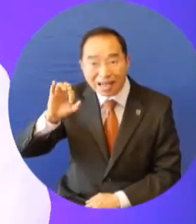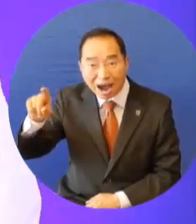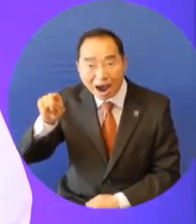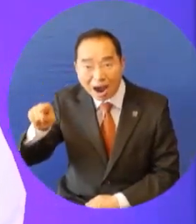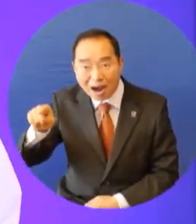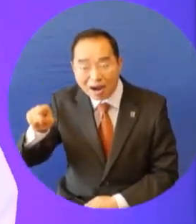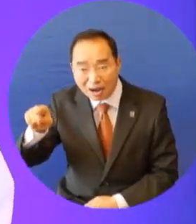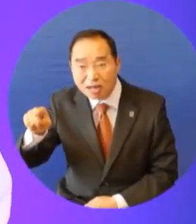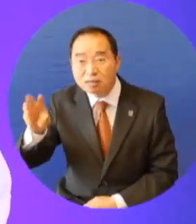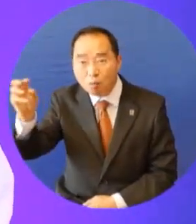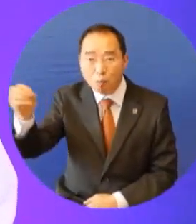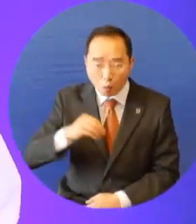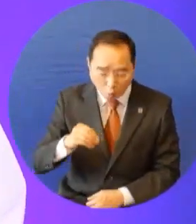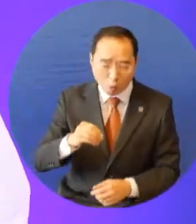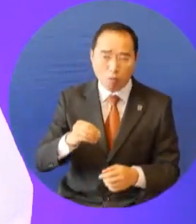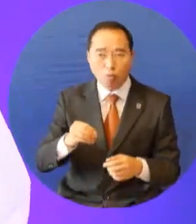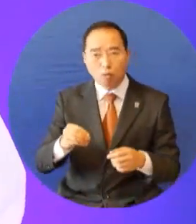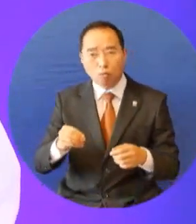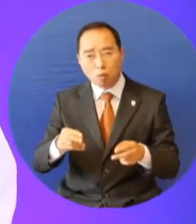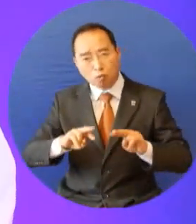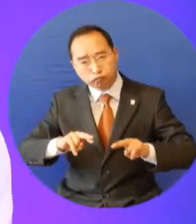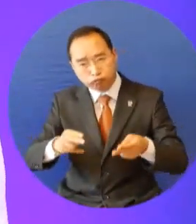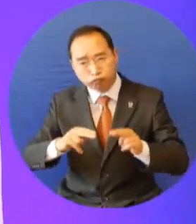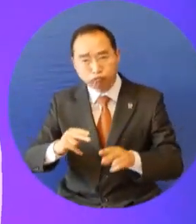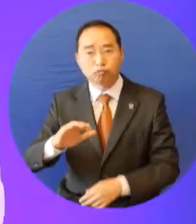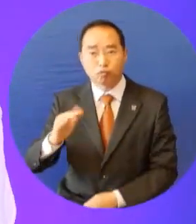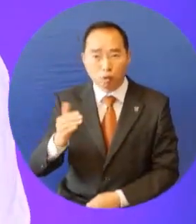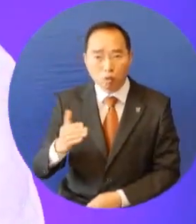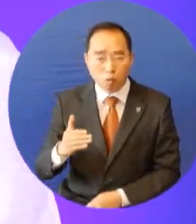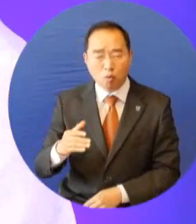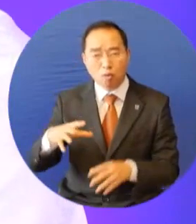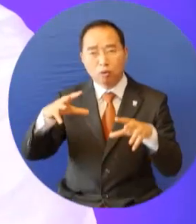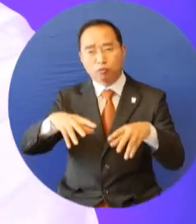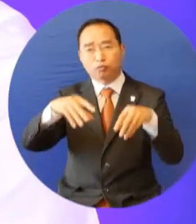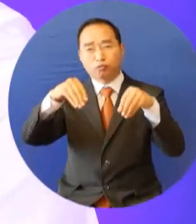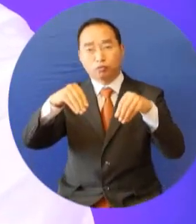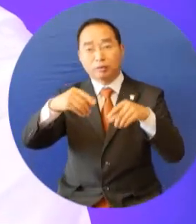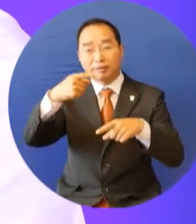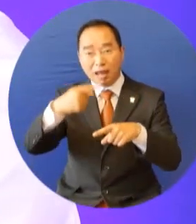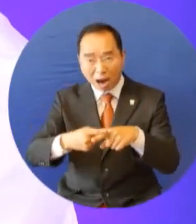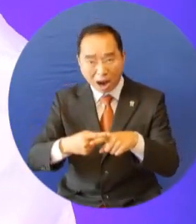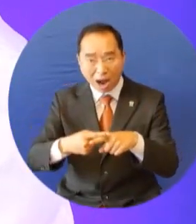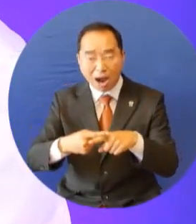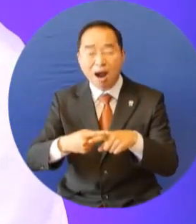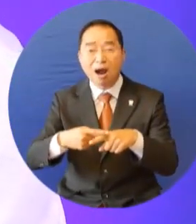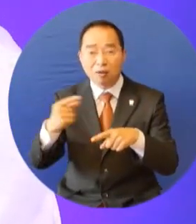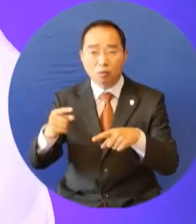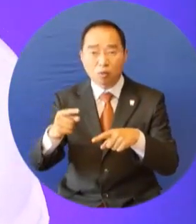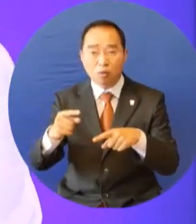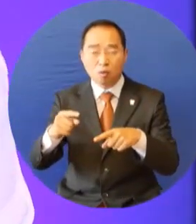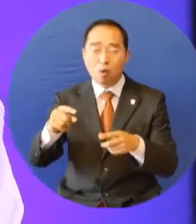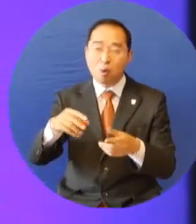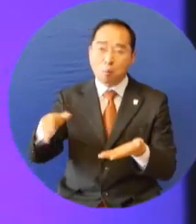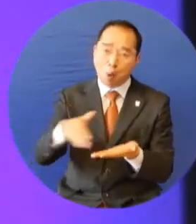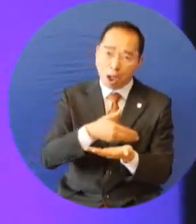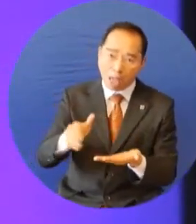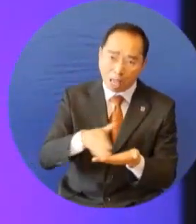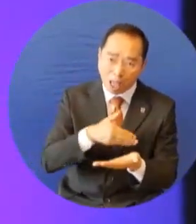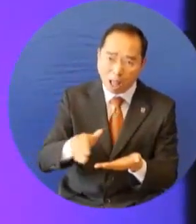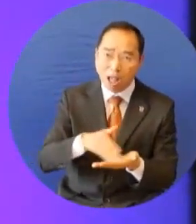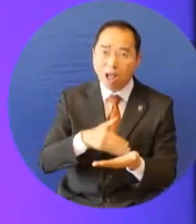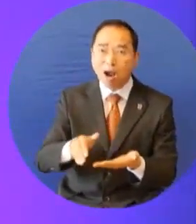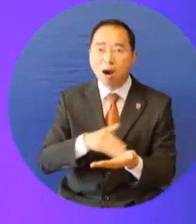사실 아카시아도 되게 좋아요. 그 자체를 튀김을 해도 되고 그것을 막 절 뭐 말렸다가 아니면은 그걸